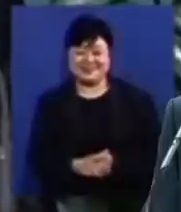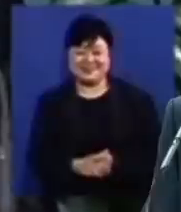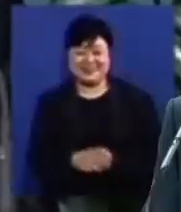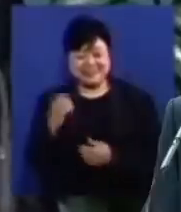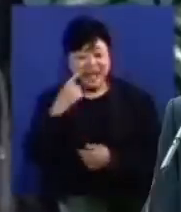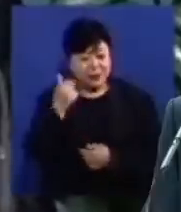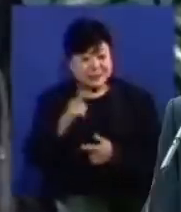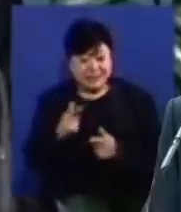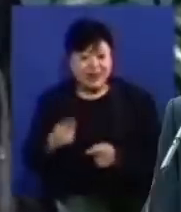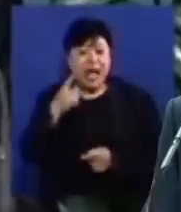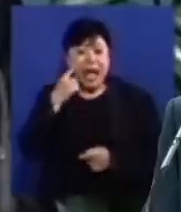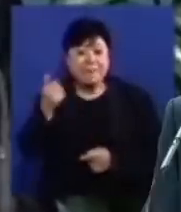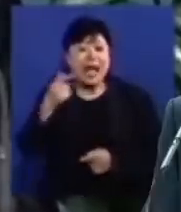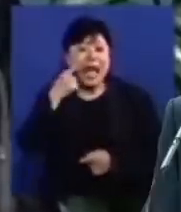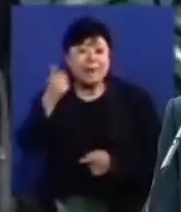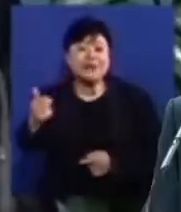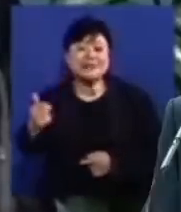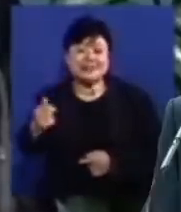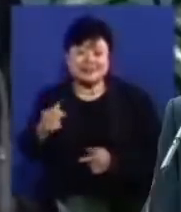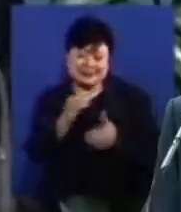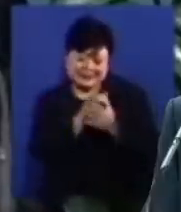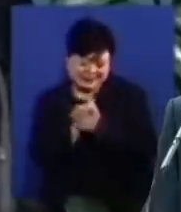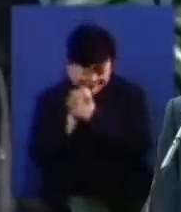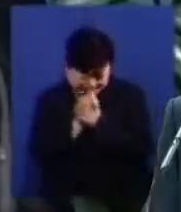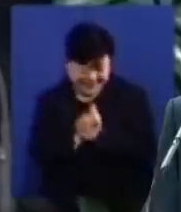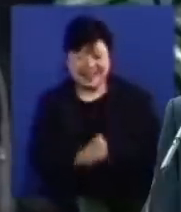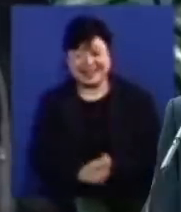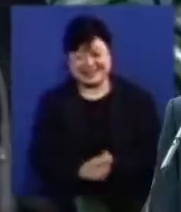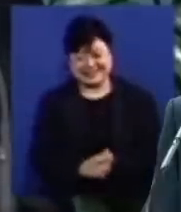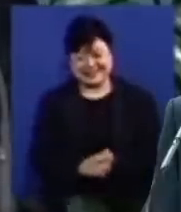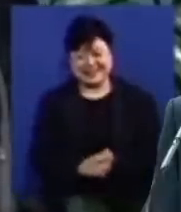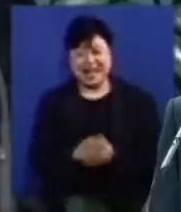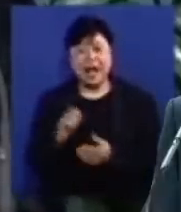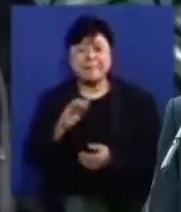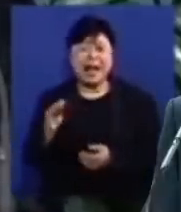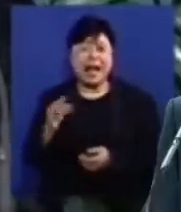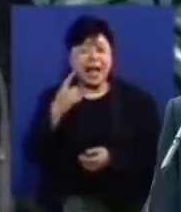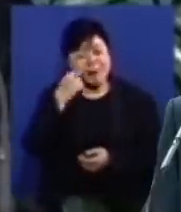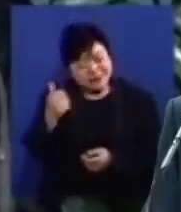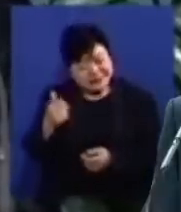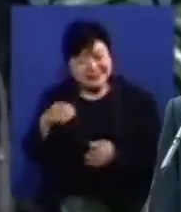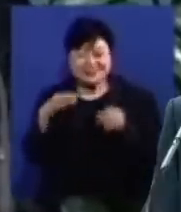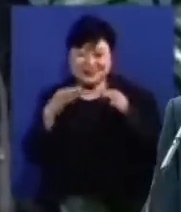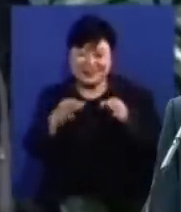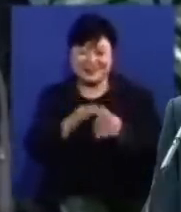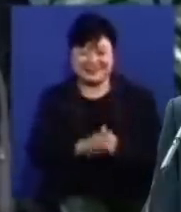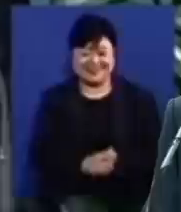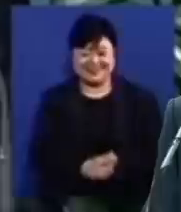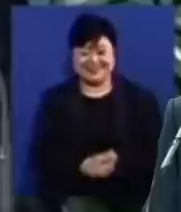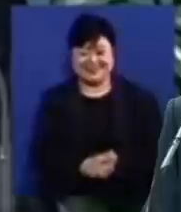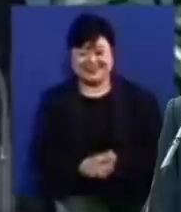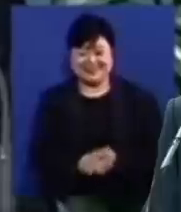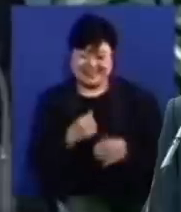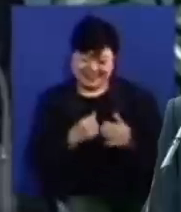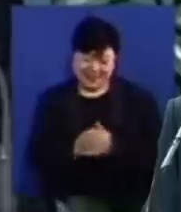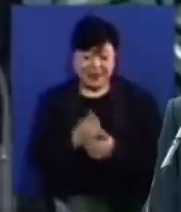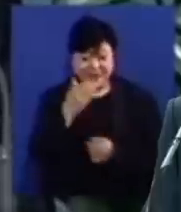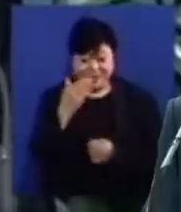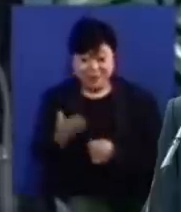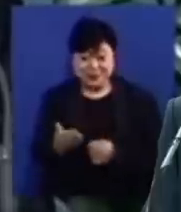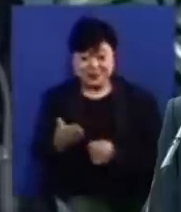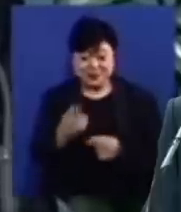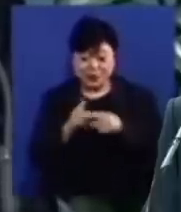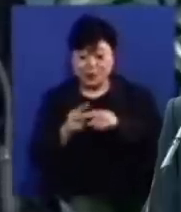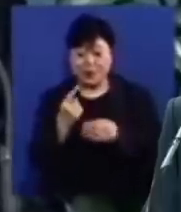그냥 아버지가 아니고 아빠라면 얼마나 더 친하지 않아요? 아빠, 아버지라고 부릅니다. 그러므로 오늘 여러분